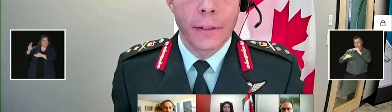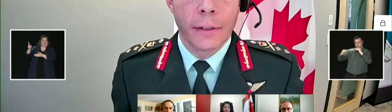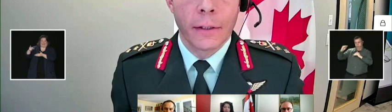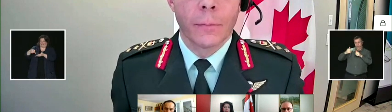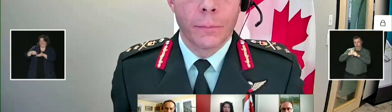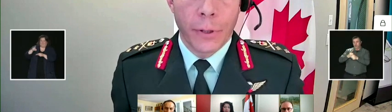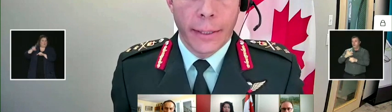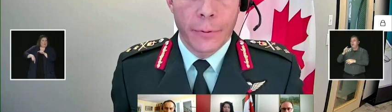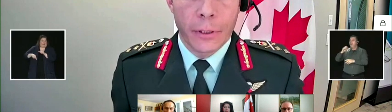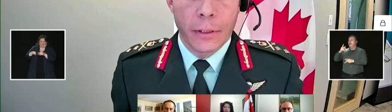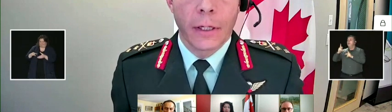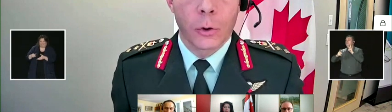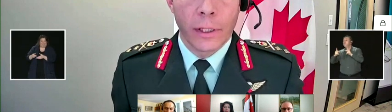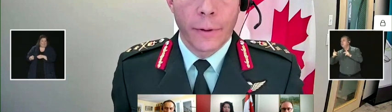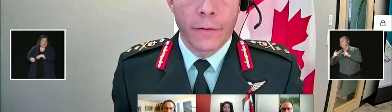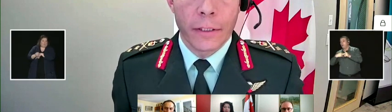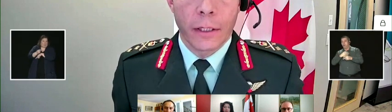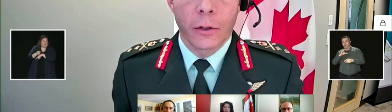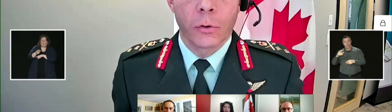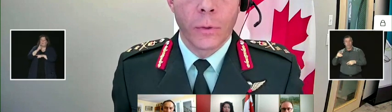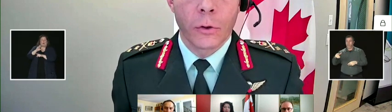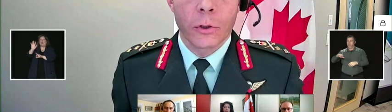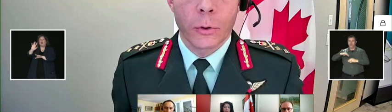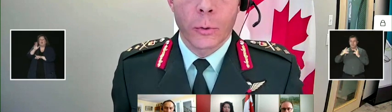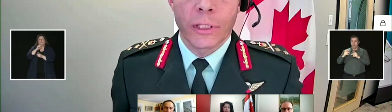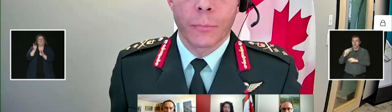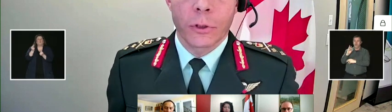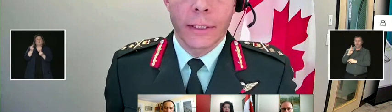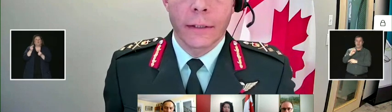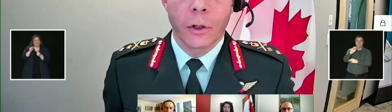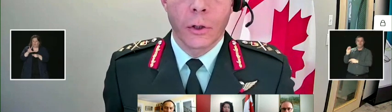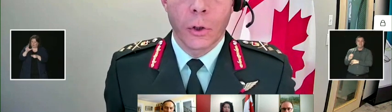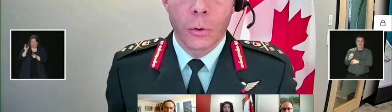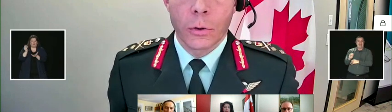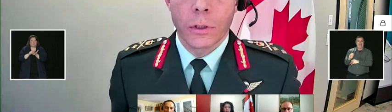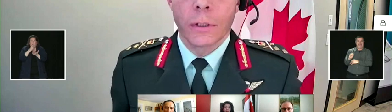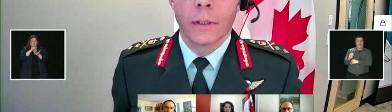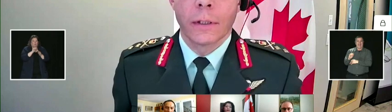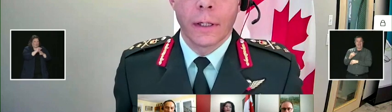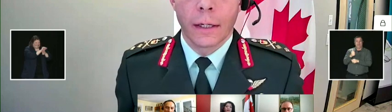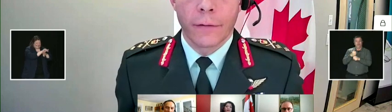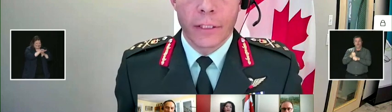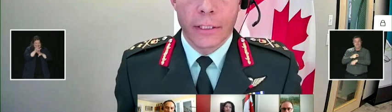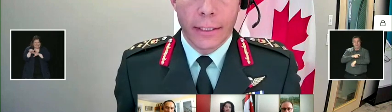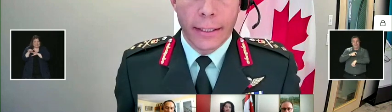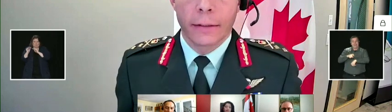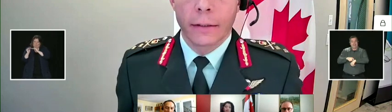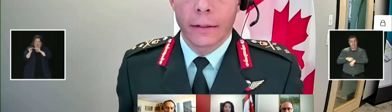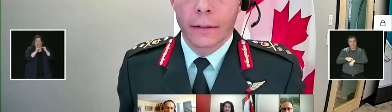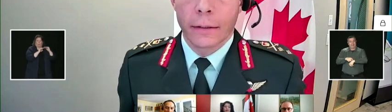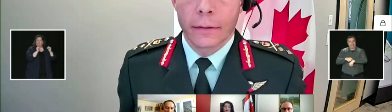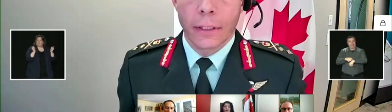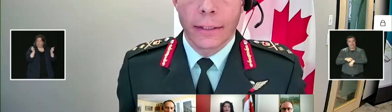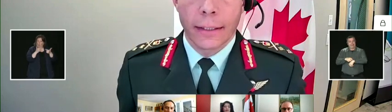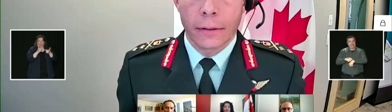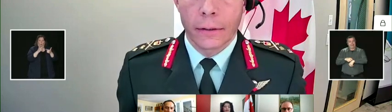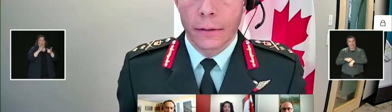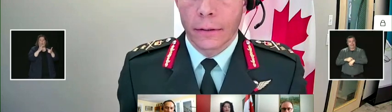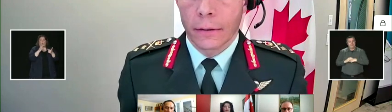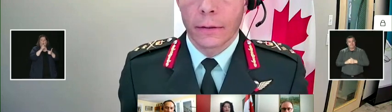équitable, per capita, à toutes les provinces. Alors, tout le monde reçoit 60% de leurs doses avec cette date de